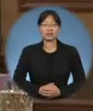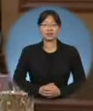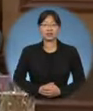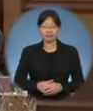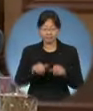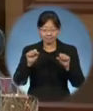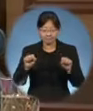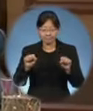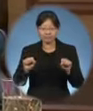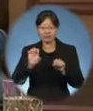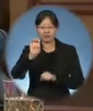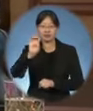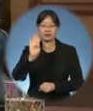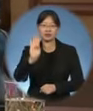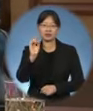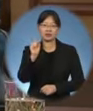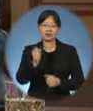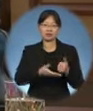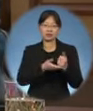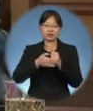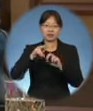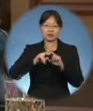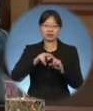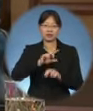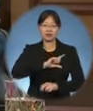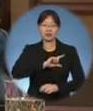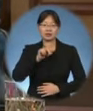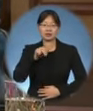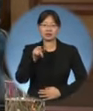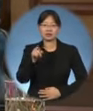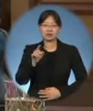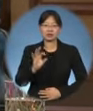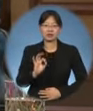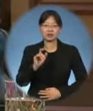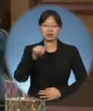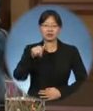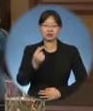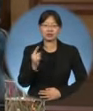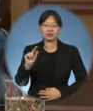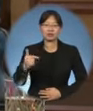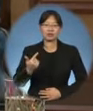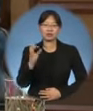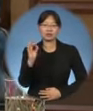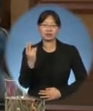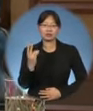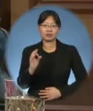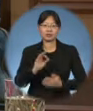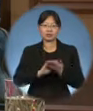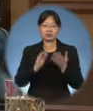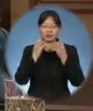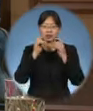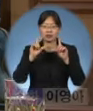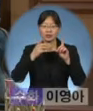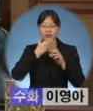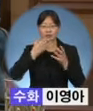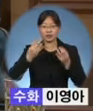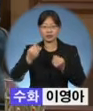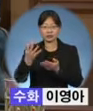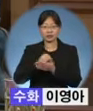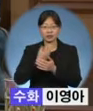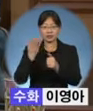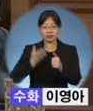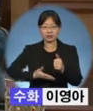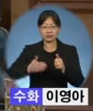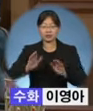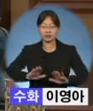여러분 안녕하십니까? EBS 초대석 정관용입니다. 새해 복 많이 받으시고요. 저희가 10년을 맞아서 우리 아이